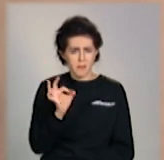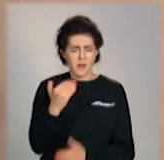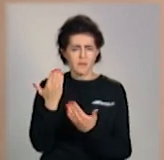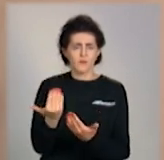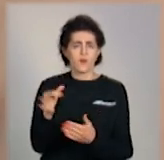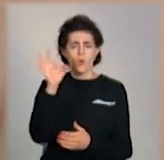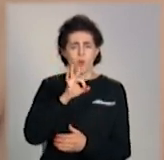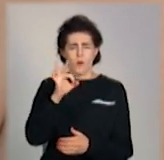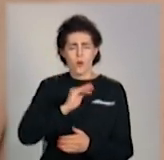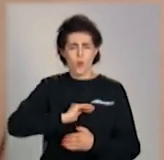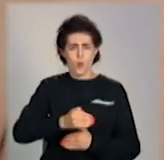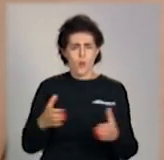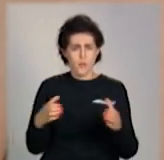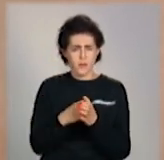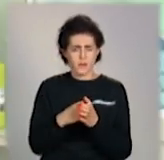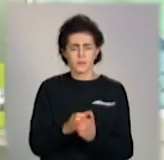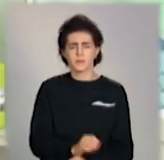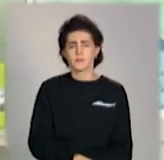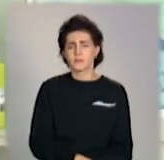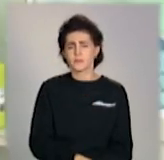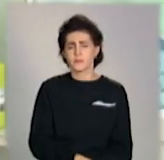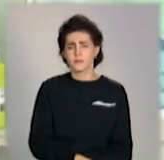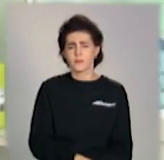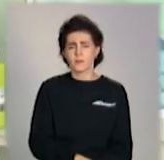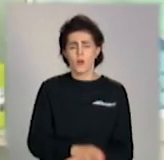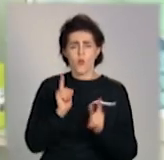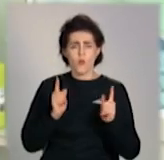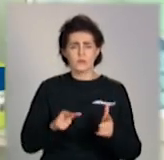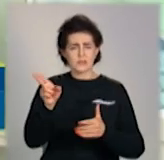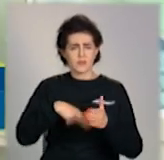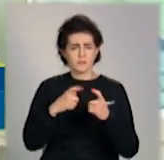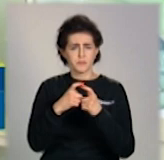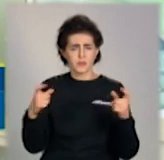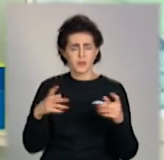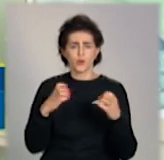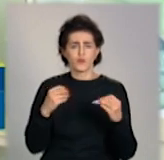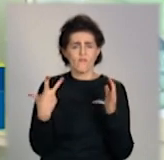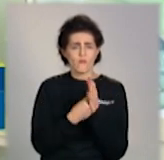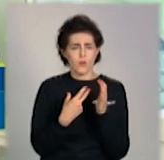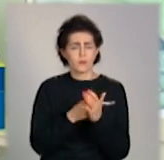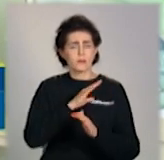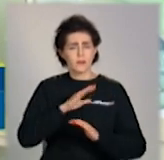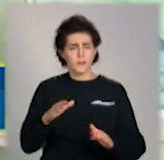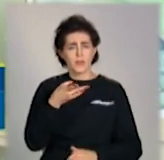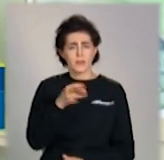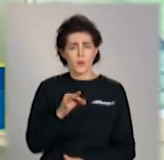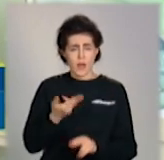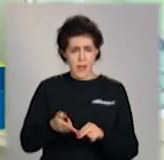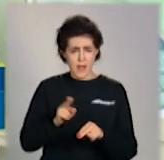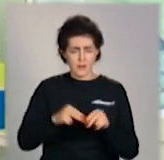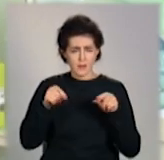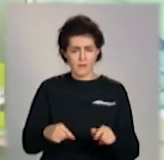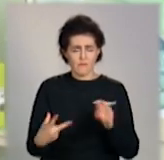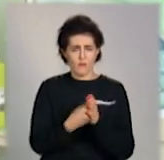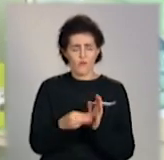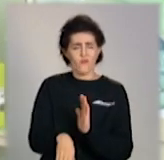фармацевтичної компанії «AstraZeneca». Третий этап сертификации, еще ни одна вакцина не прошла. Вот, но данная вакцина выбрана